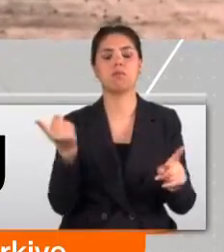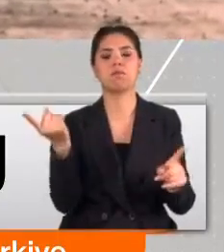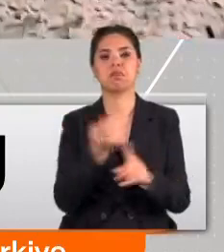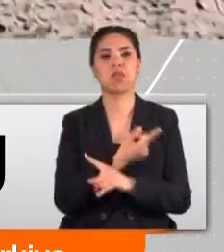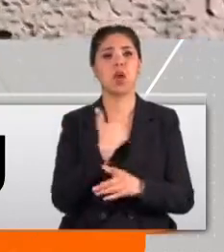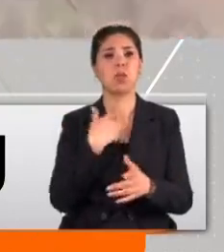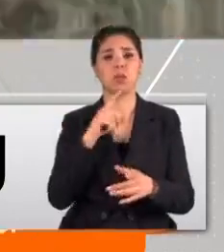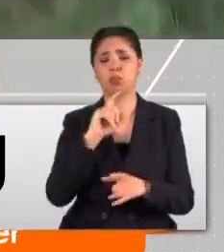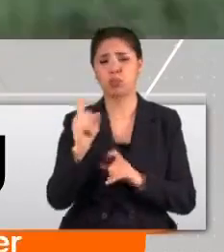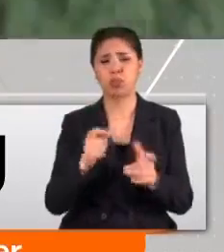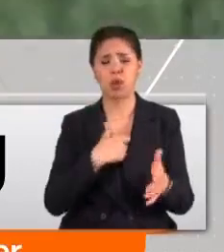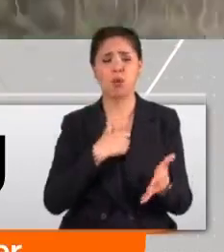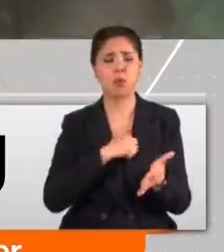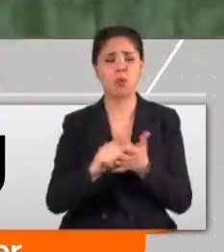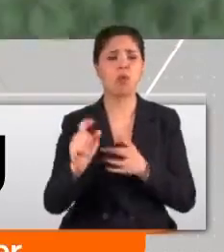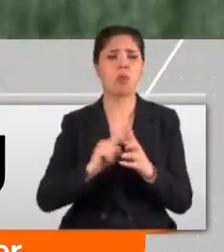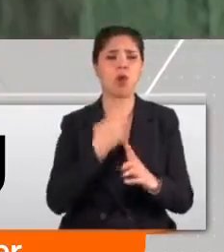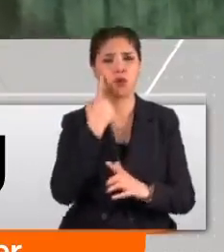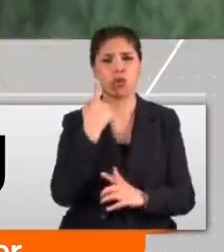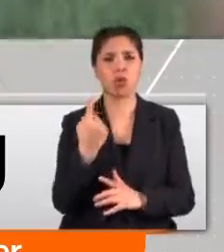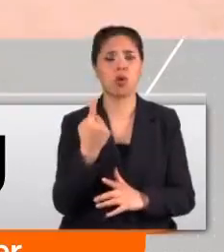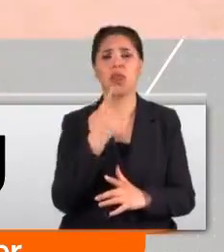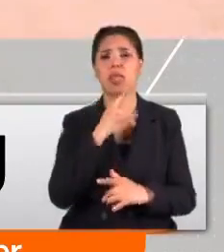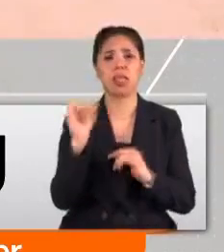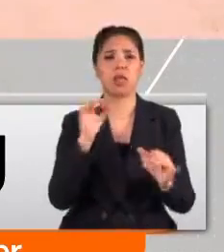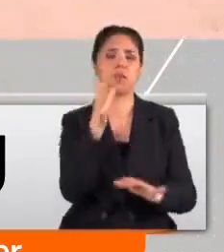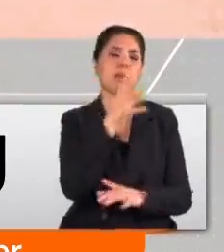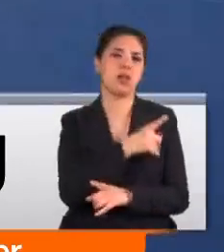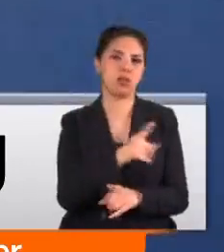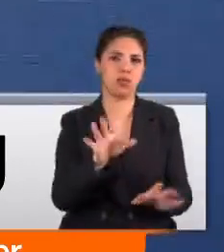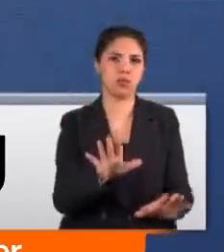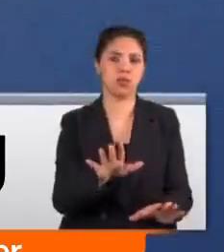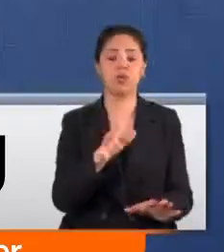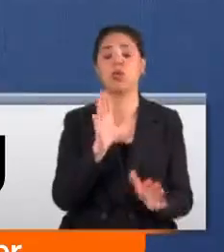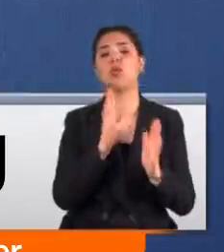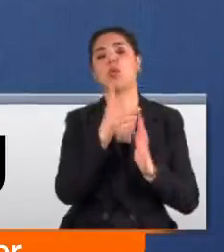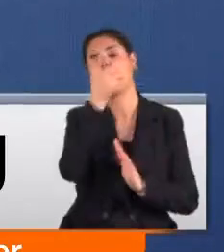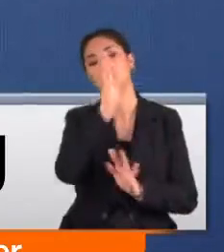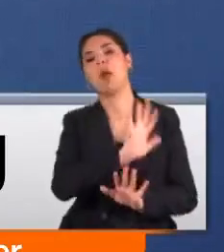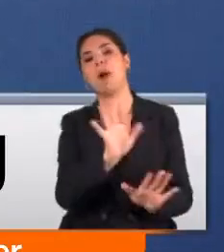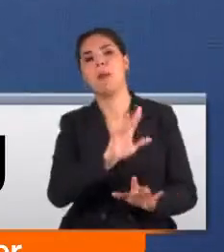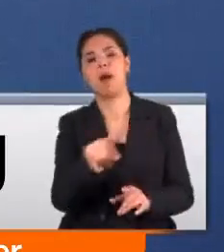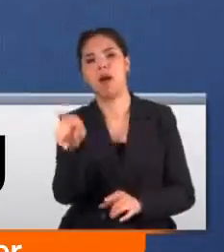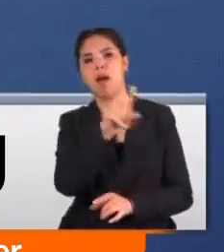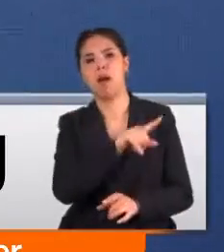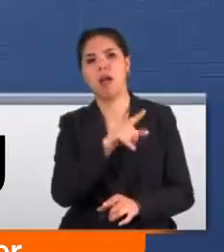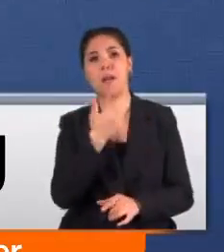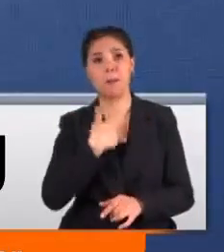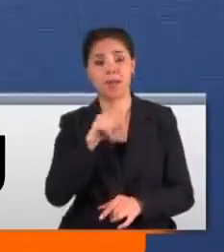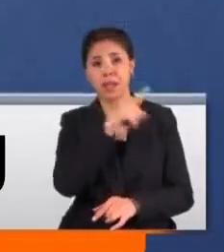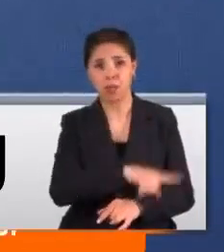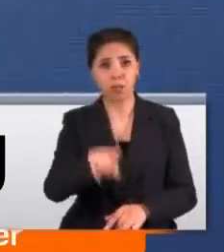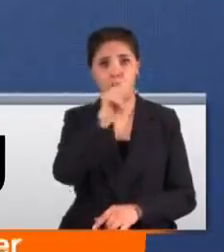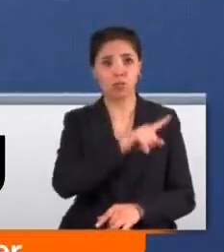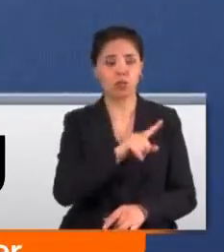İmece'ye, diğer projelerimize neler dediler biliyorsunuz. Hiç kusura bakmasınlar. Biz bunları